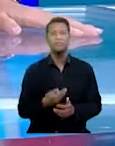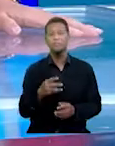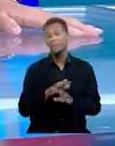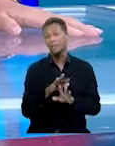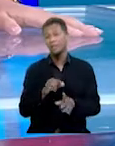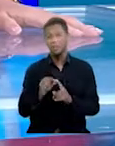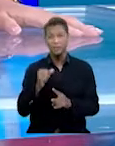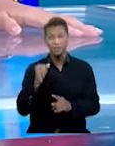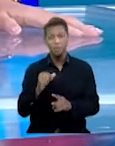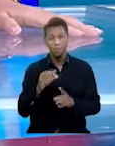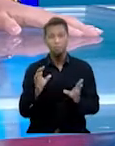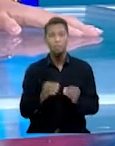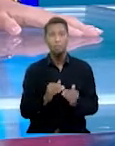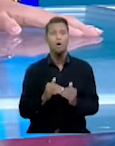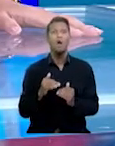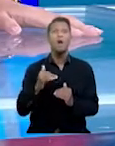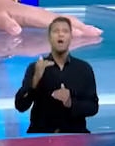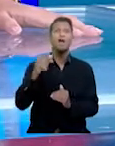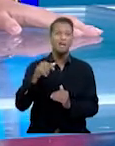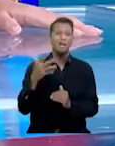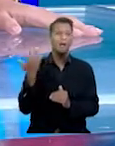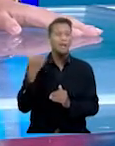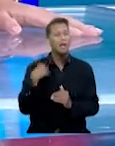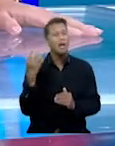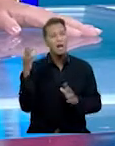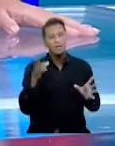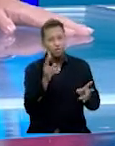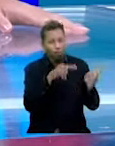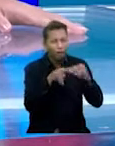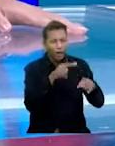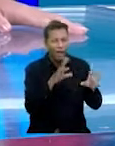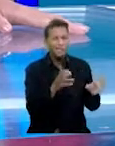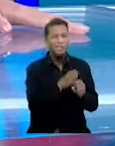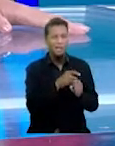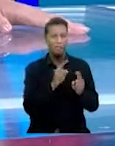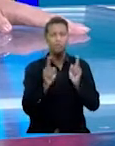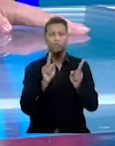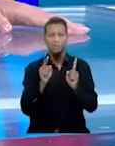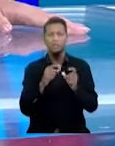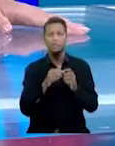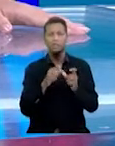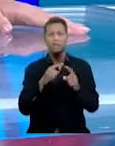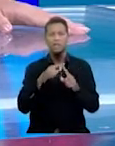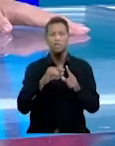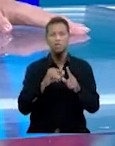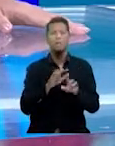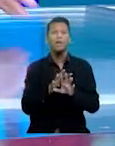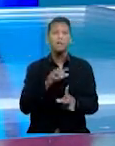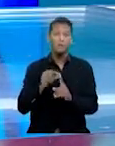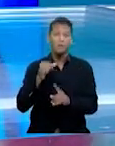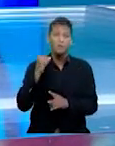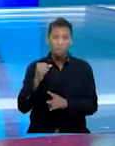Pemirsa, elektabilitas Partai Perindo terus melonjak naik dari hasil survei Political Weather Station. Partai Perindo berhasil mendapatkan